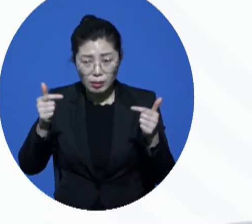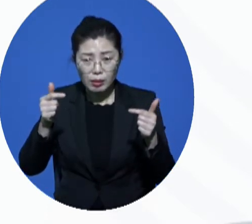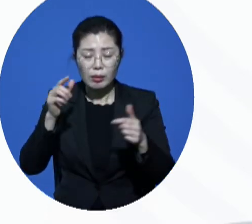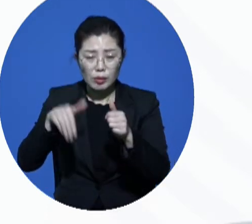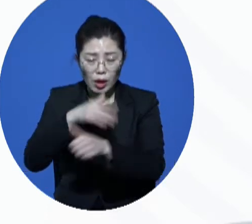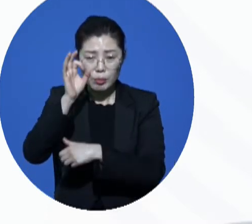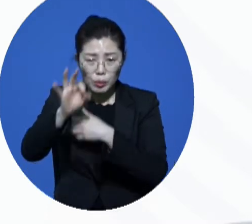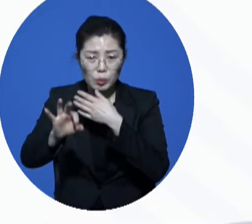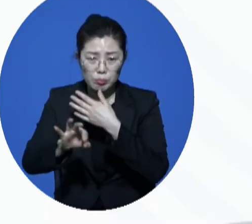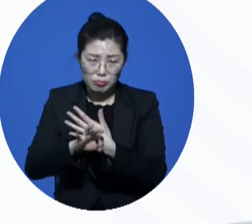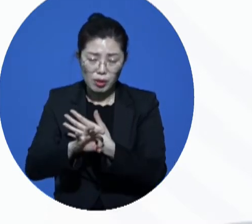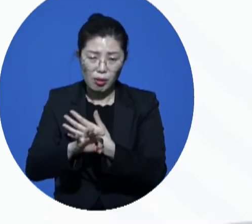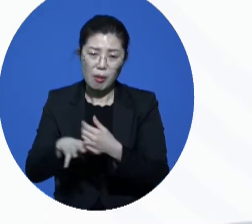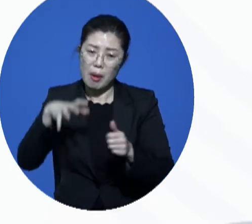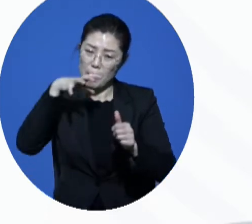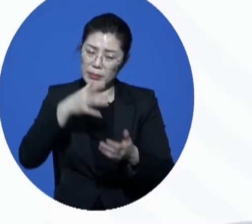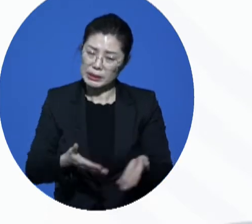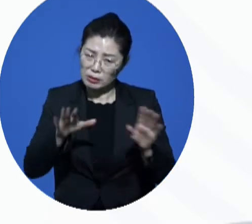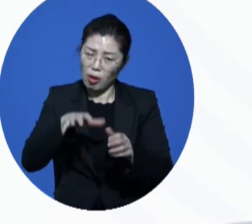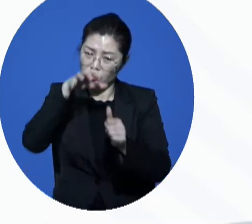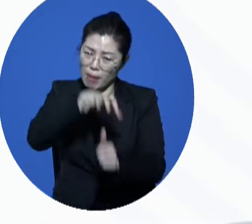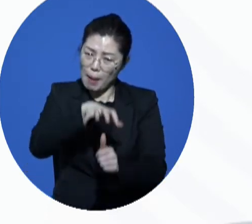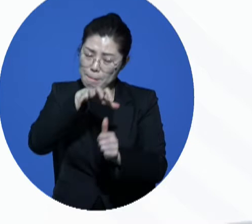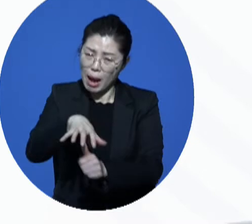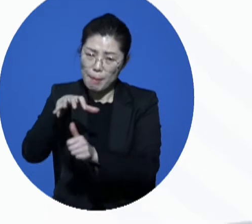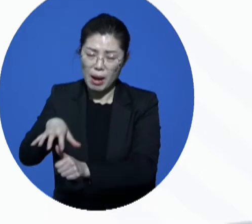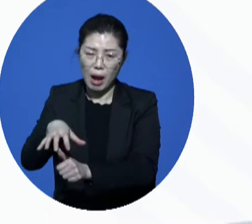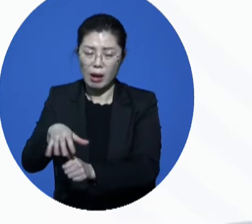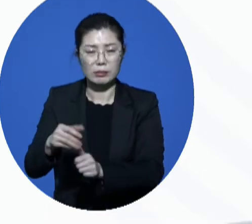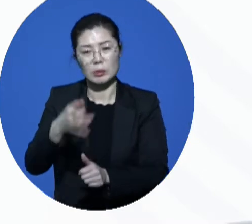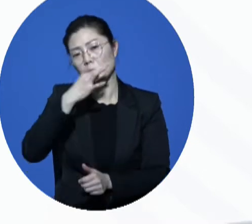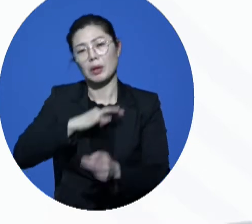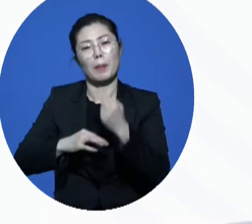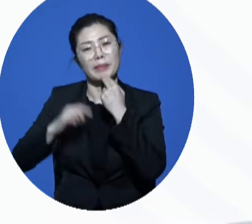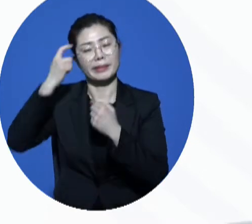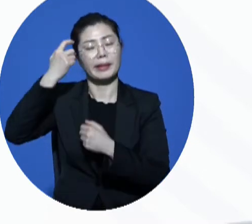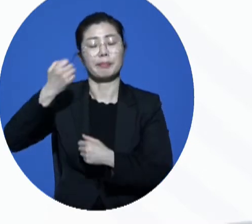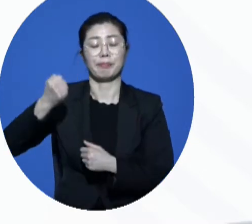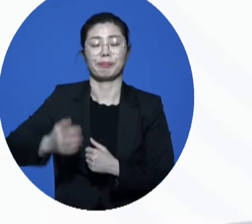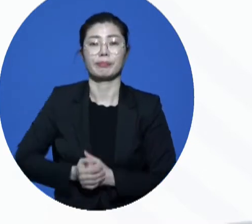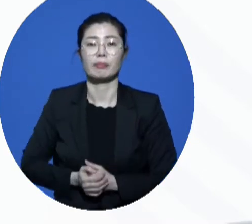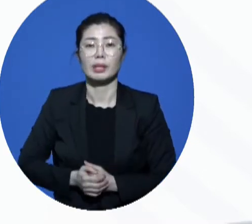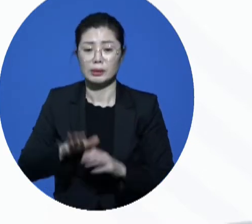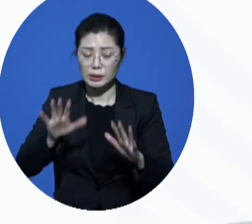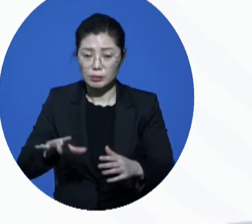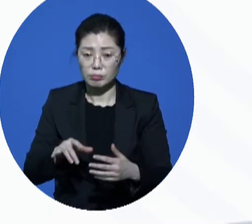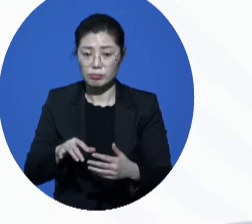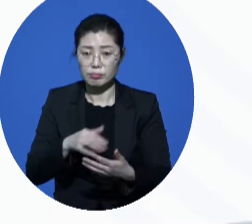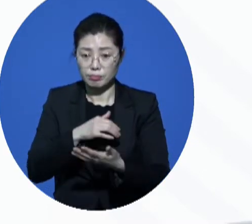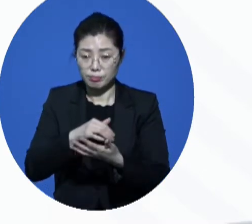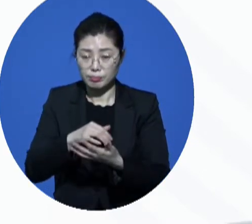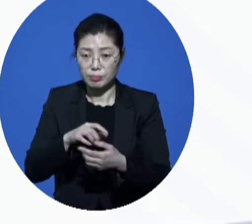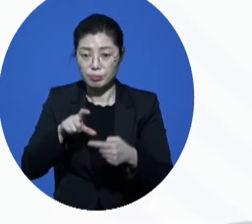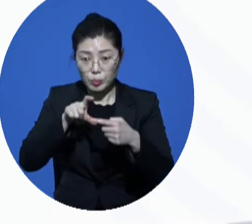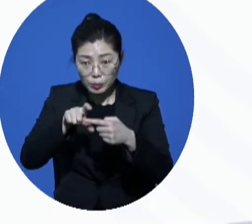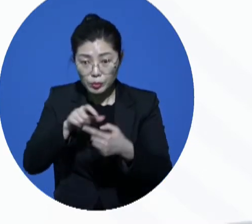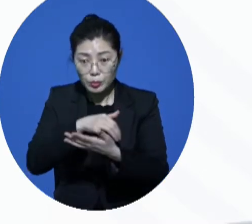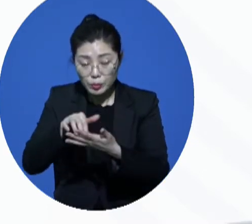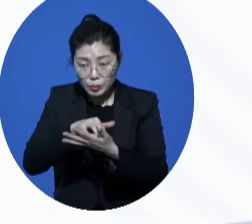있습니다. 장혜영 의원실에서도 이 표에서 보시는 이 통계들을 통해서 예방적 코호트